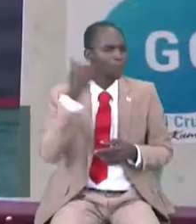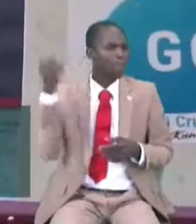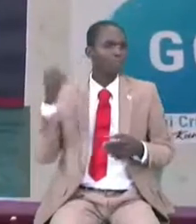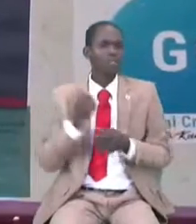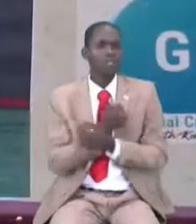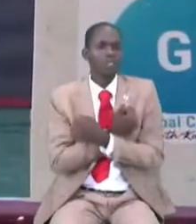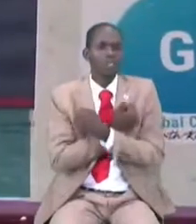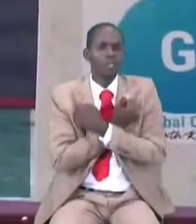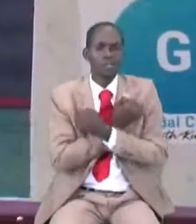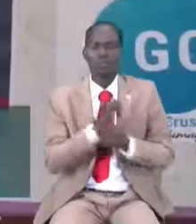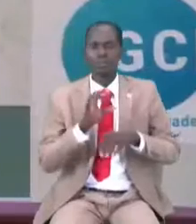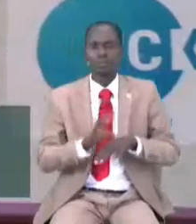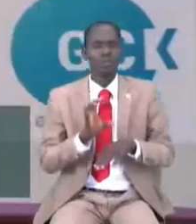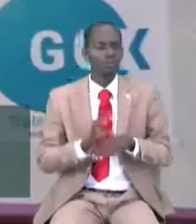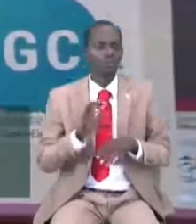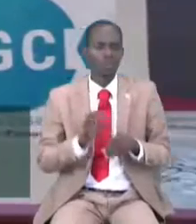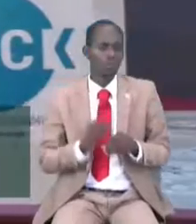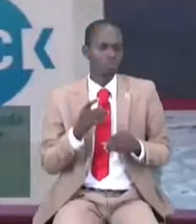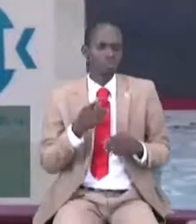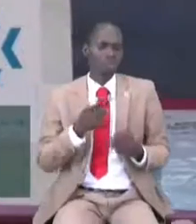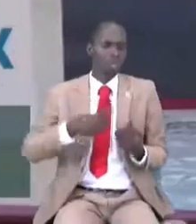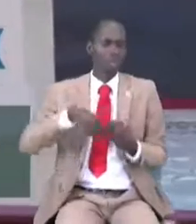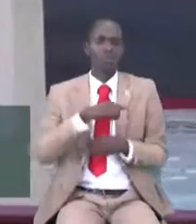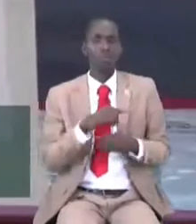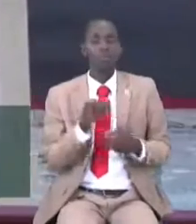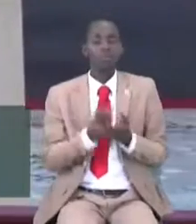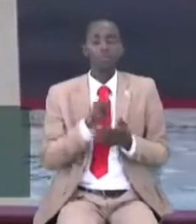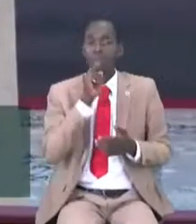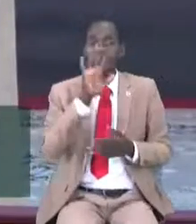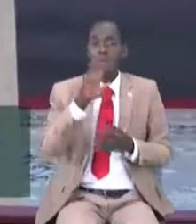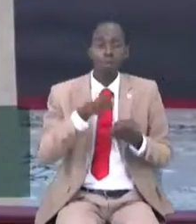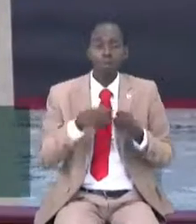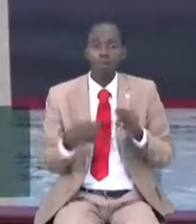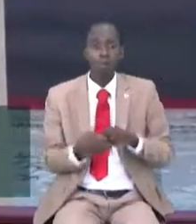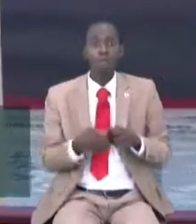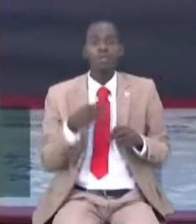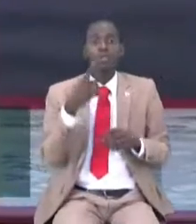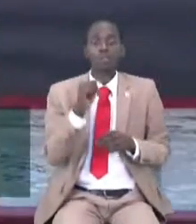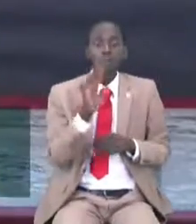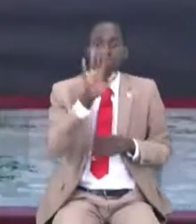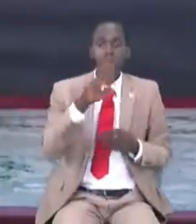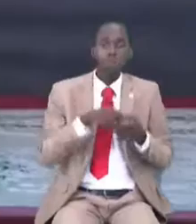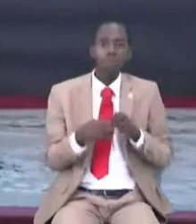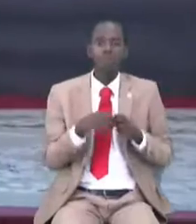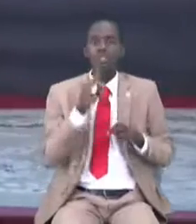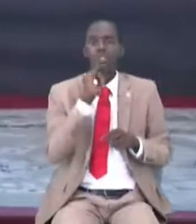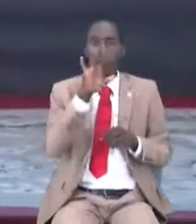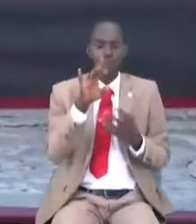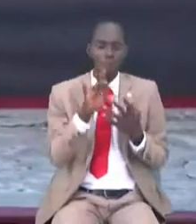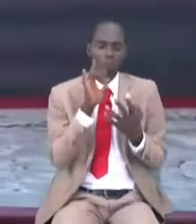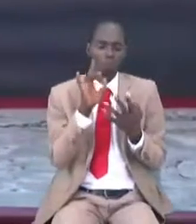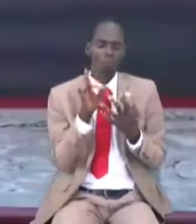Ton problème est ton choix. Le choix. Le choix personnel. Que quiconque, où que tu sois, où que tu